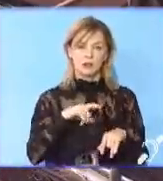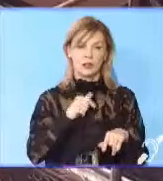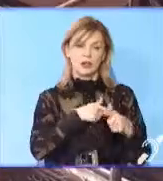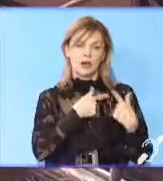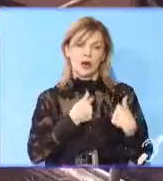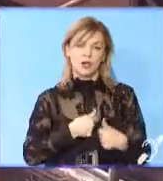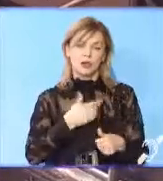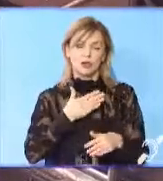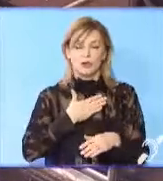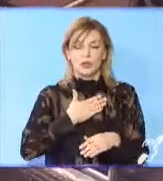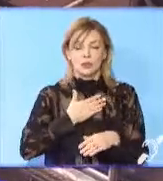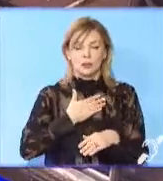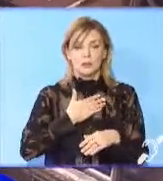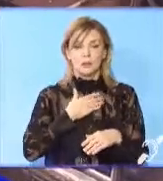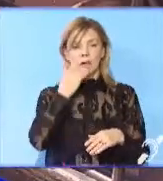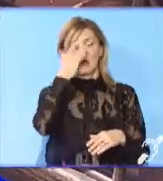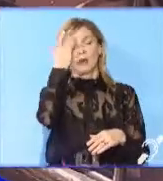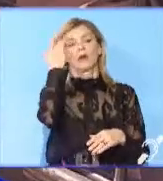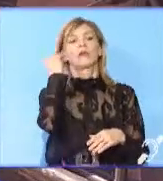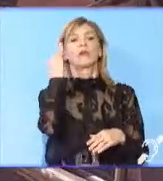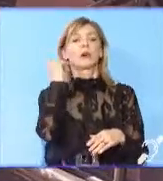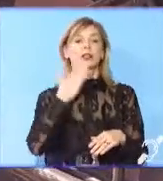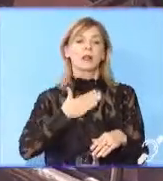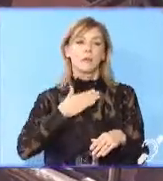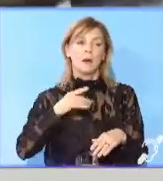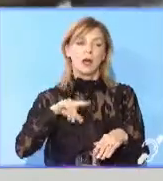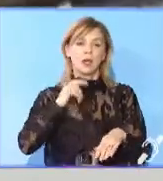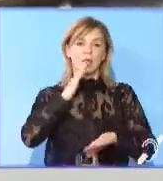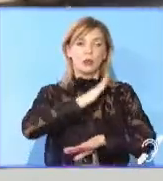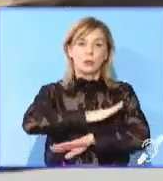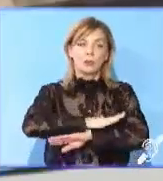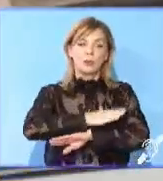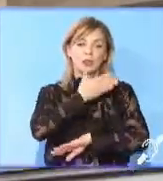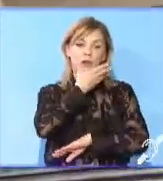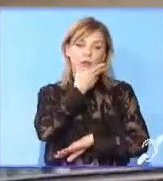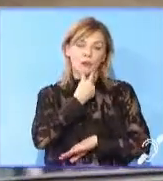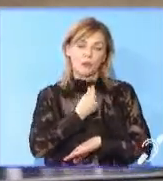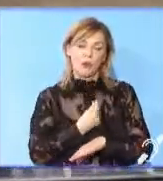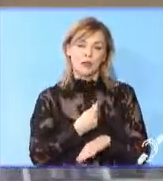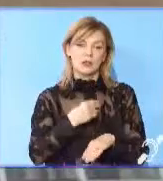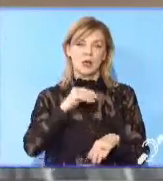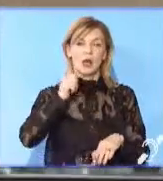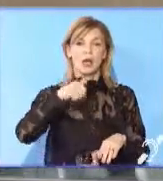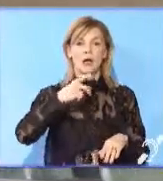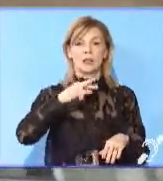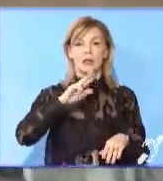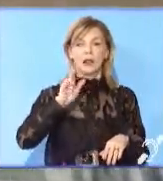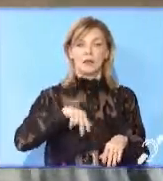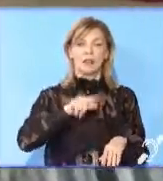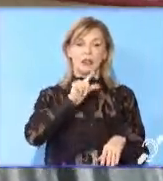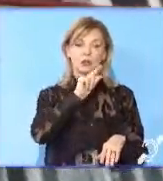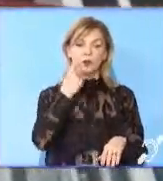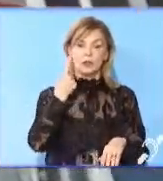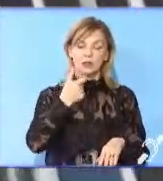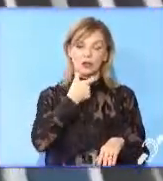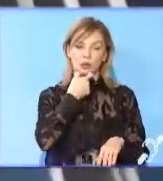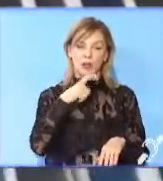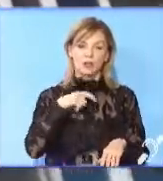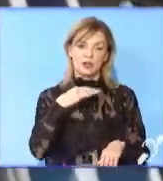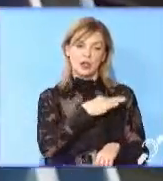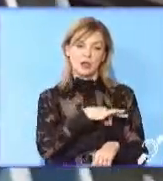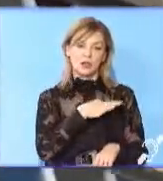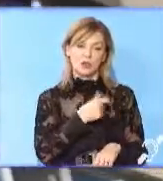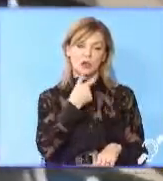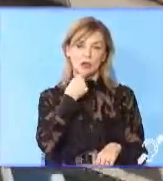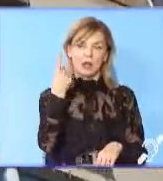bun, mă credeți. Era așa mai cu minte și frumoasă. Andreea avea 21 de ani și era studentă în anul